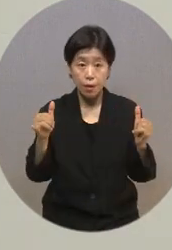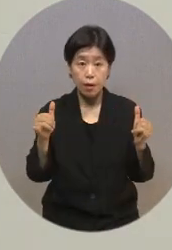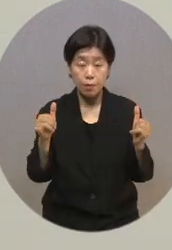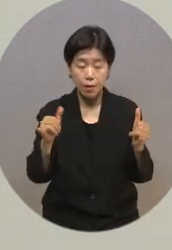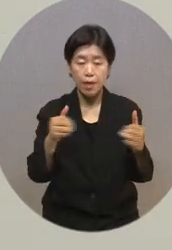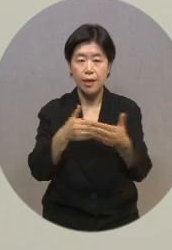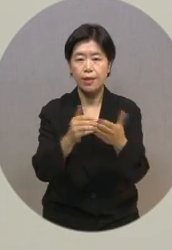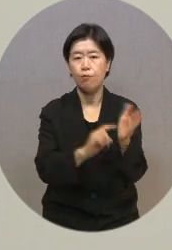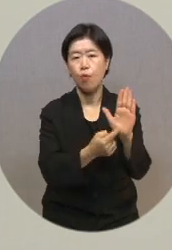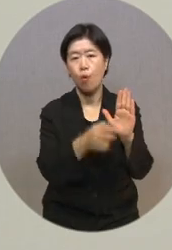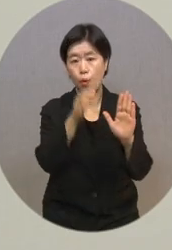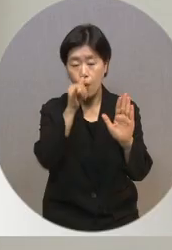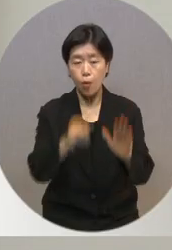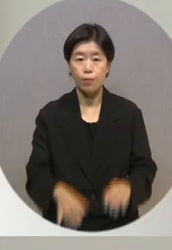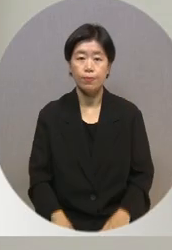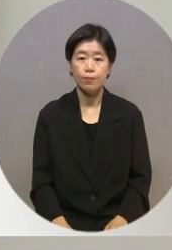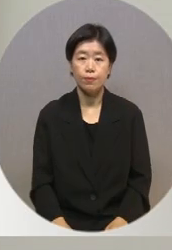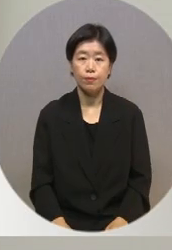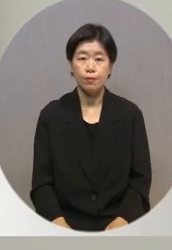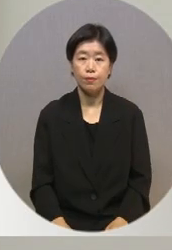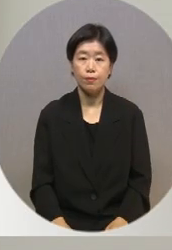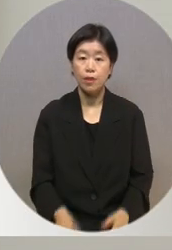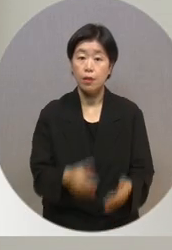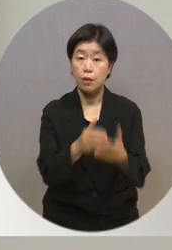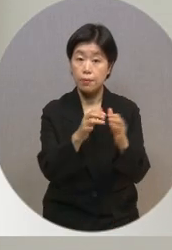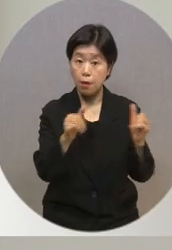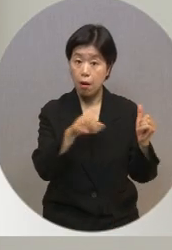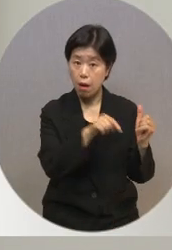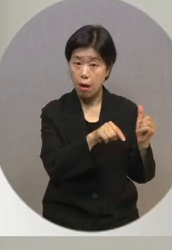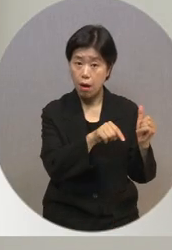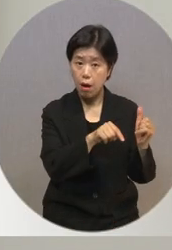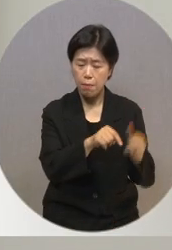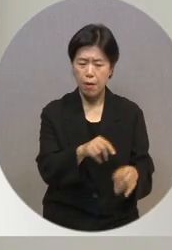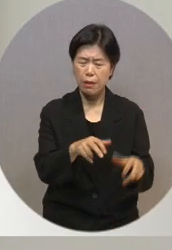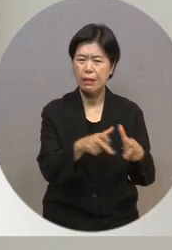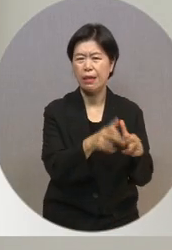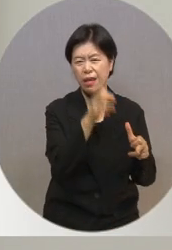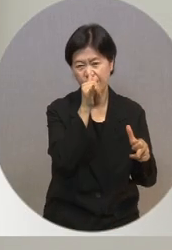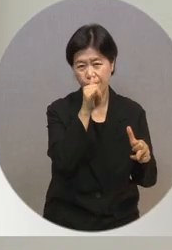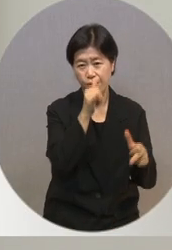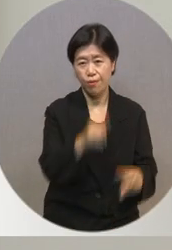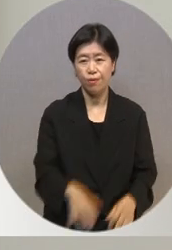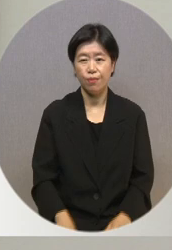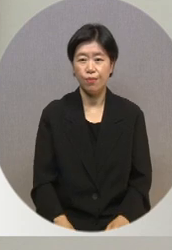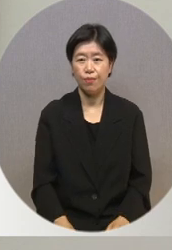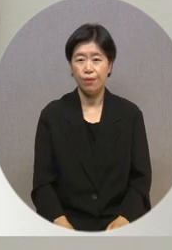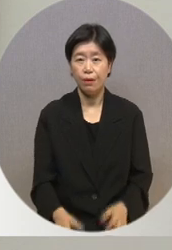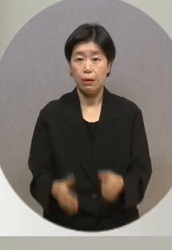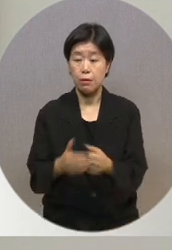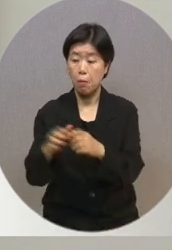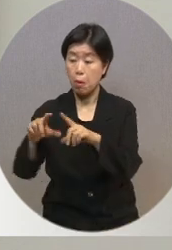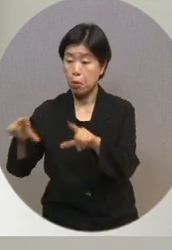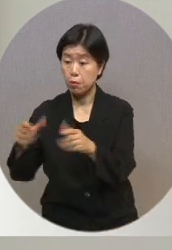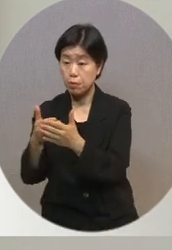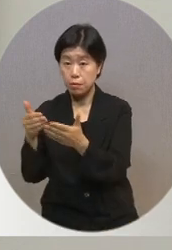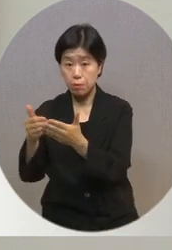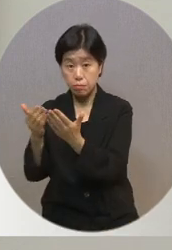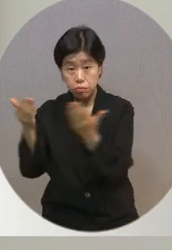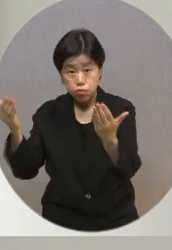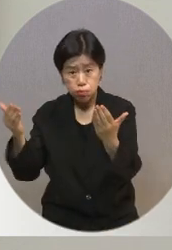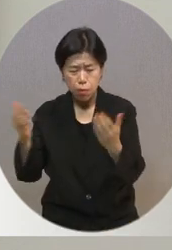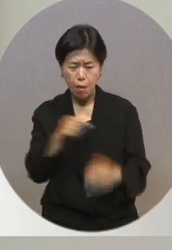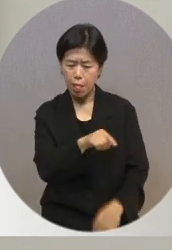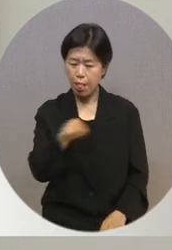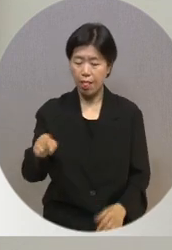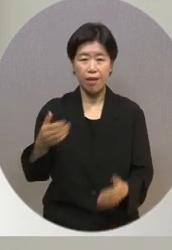노력하고 있습니다. 작가분들이 정신장애인이나 발달장애인이다 보니까 뭐 일반 전시랑은 좀